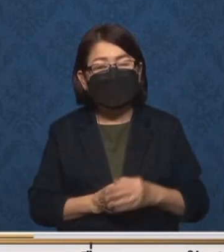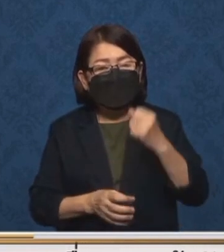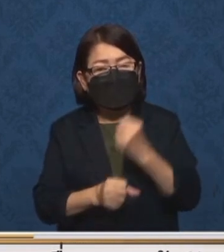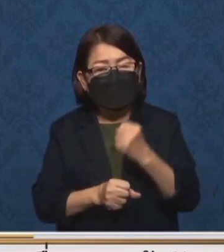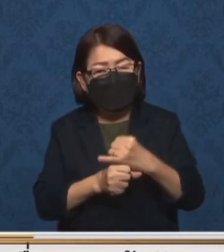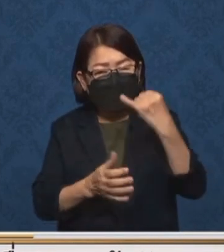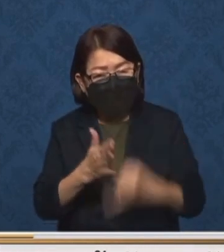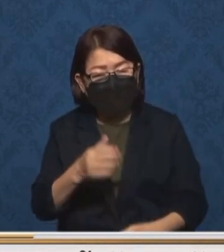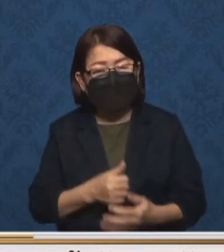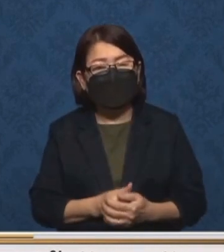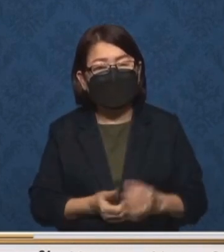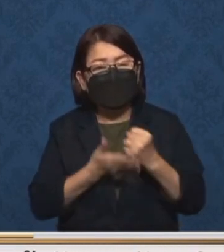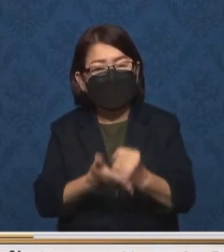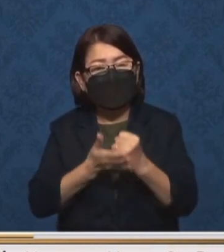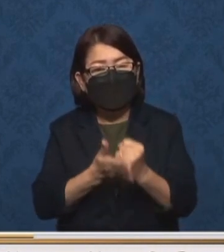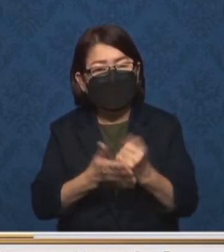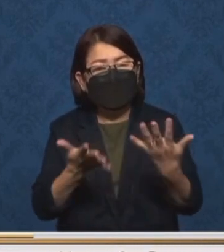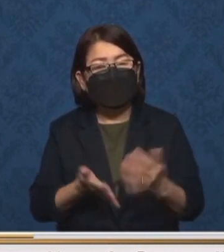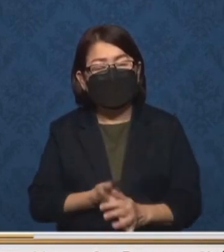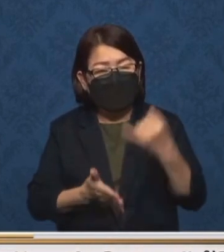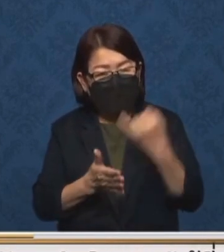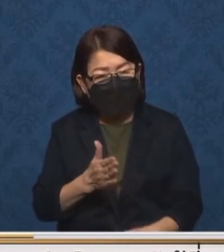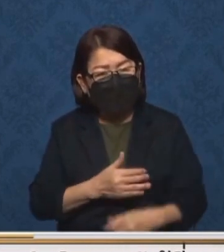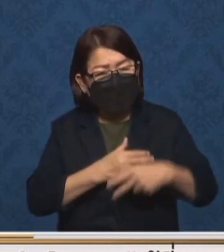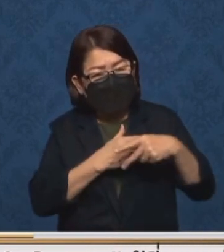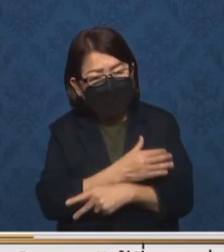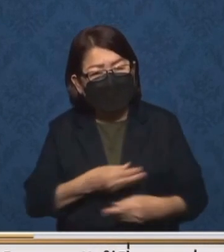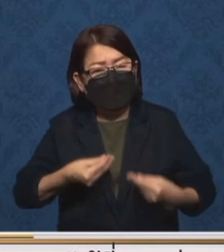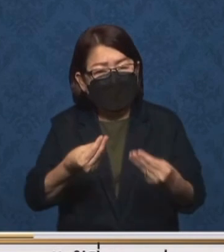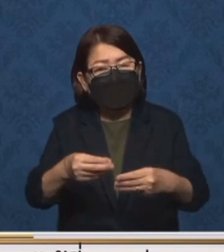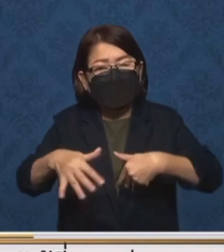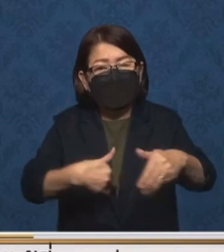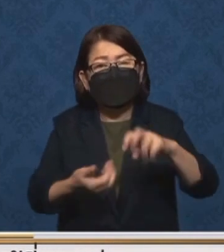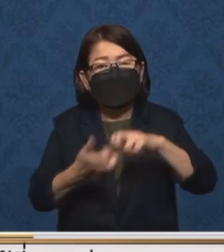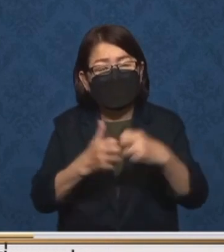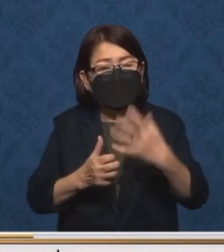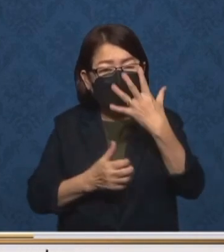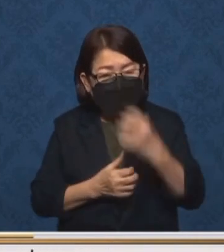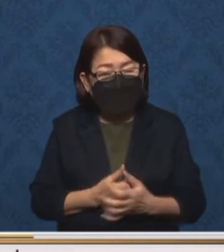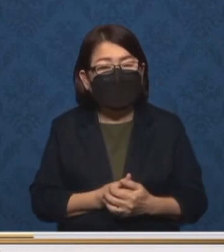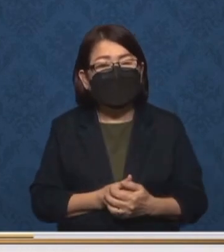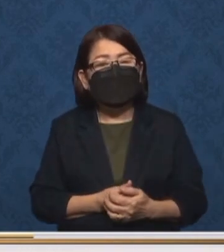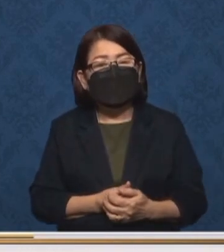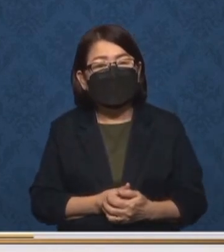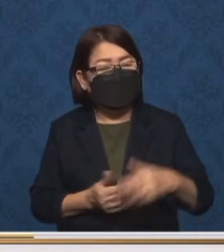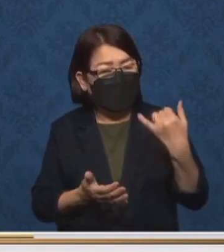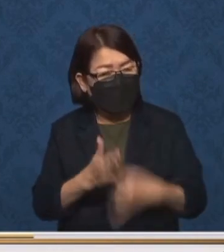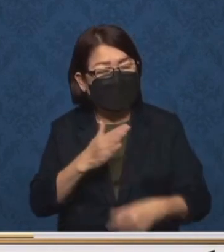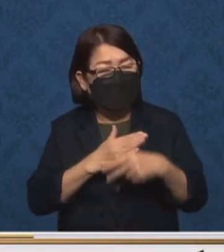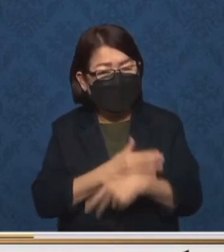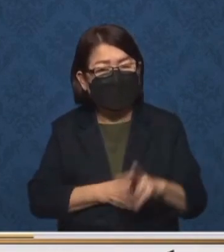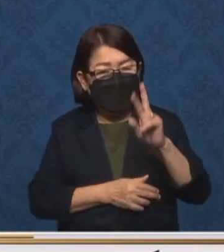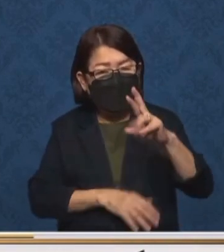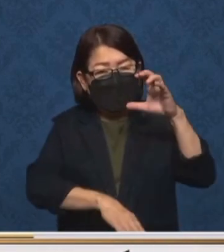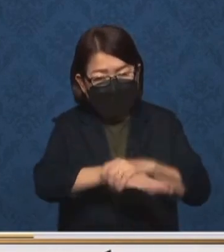โดยมิชอบ หรอโดยทจัลิเพื่อใหเกิควส่หายแก่ผู้หนึผู้ใด หปฏิบัหรอและเว้การปสที่โดยทุจัลิตต้องระวาง